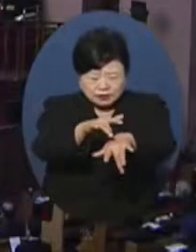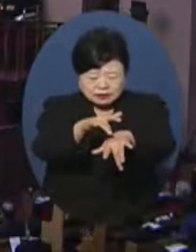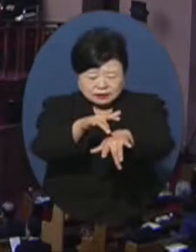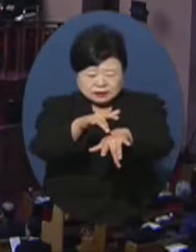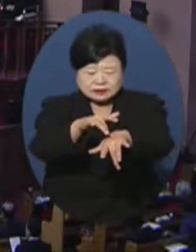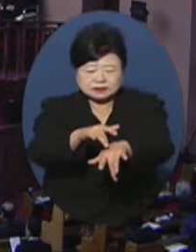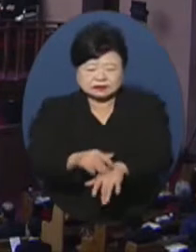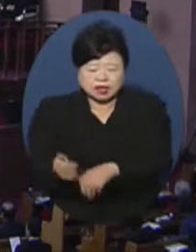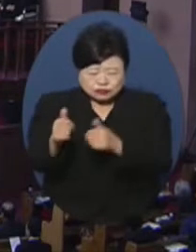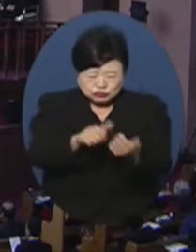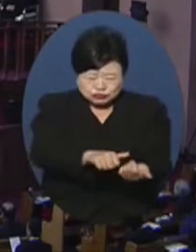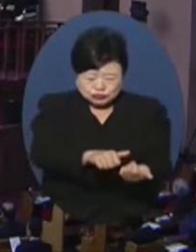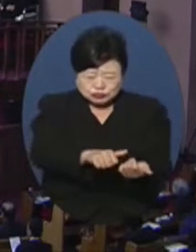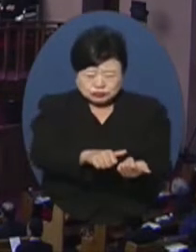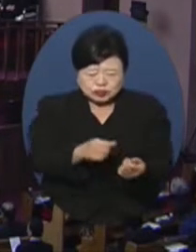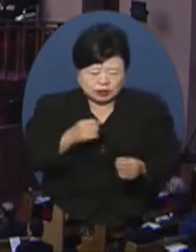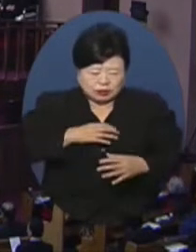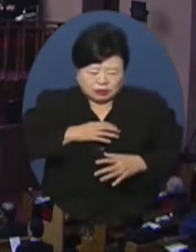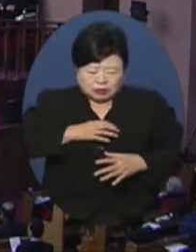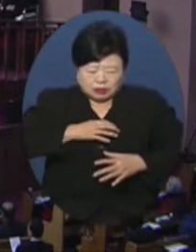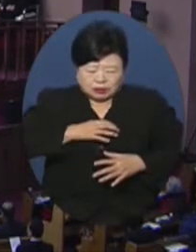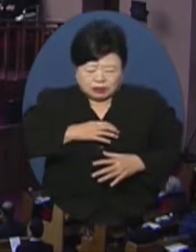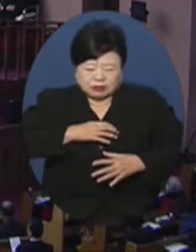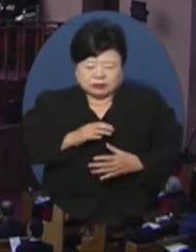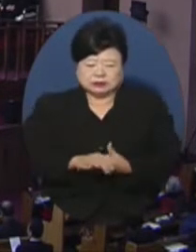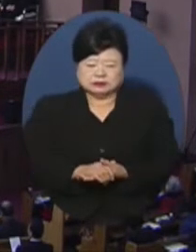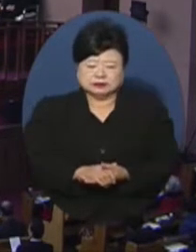마귀는 죽음의 두려움에